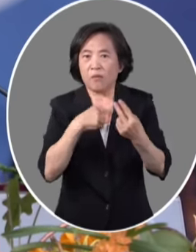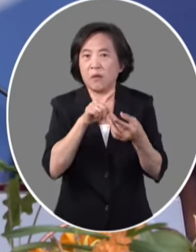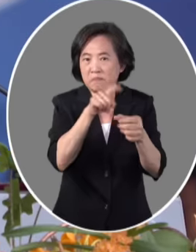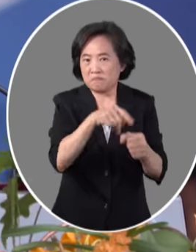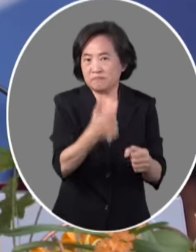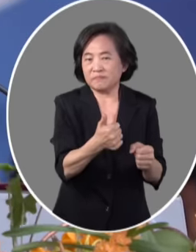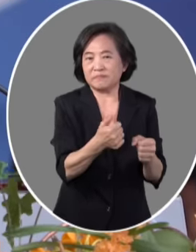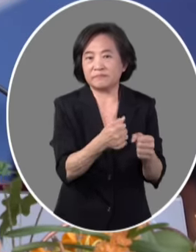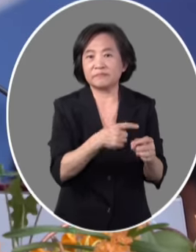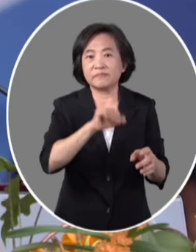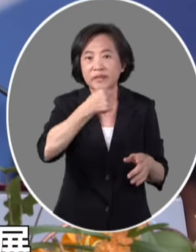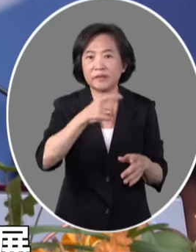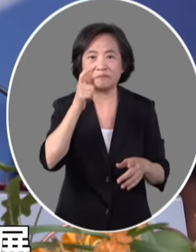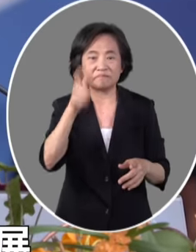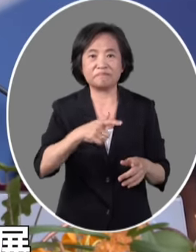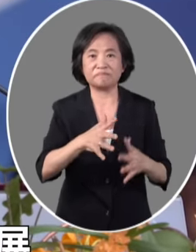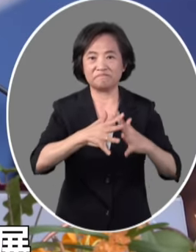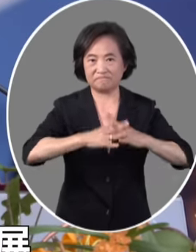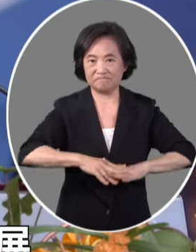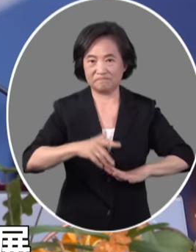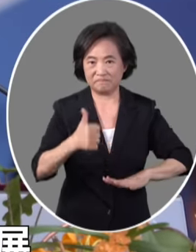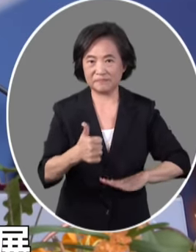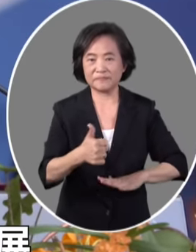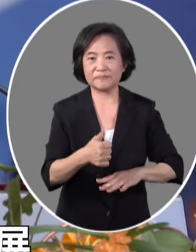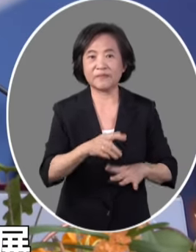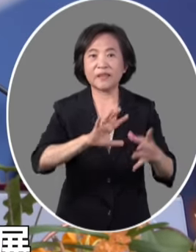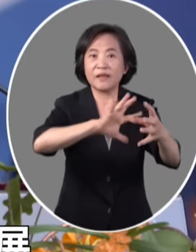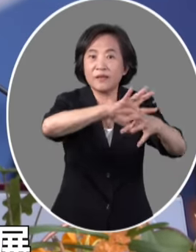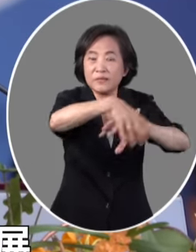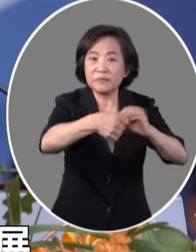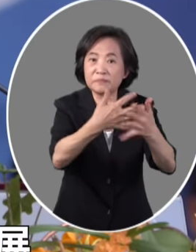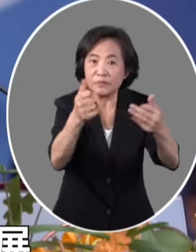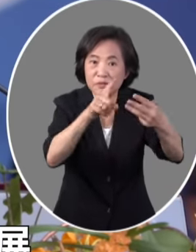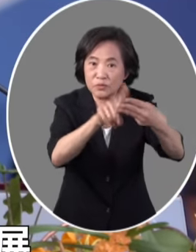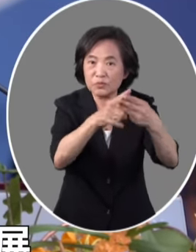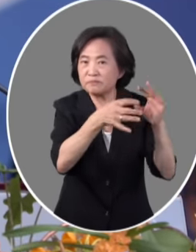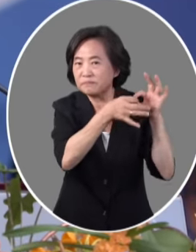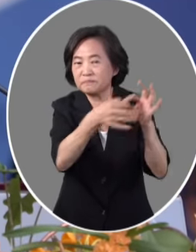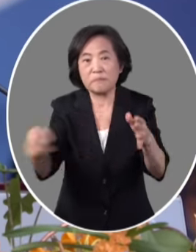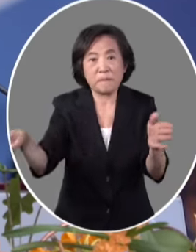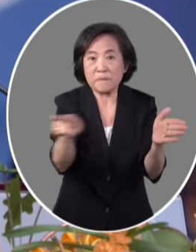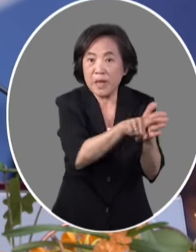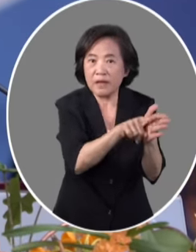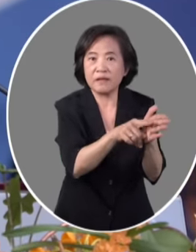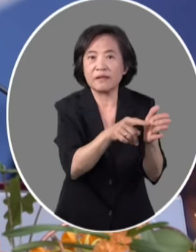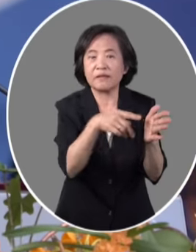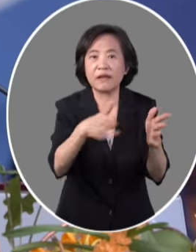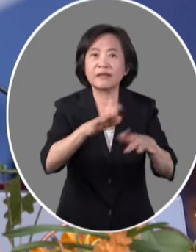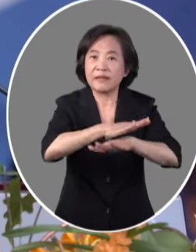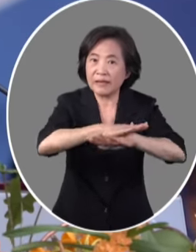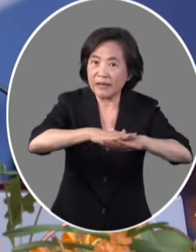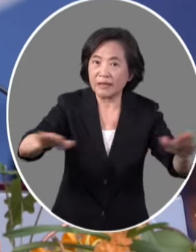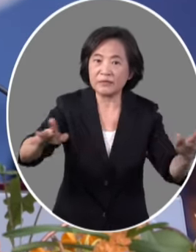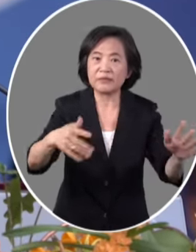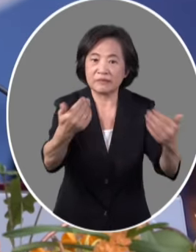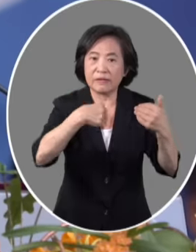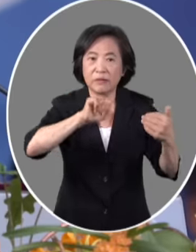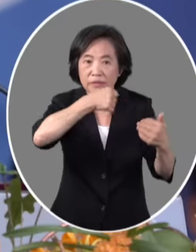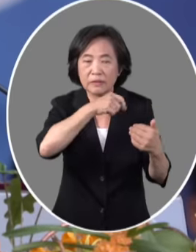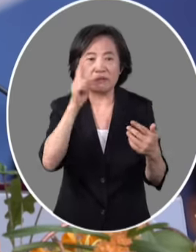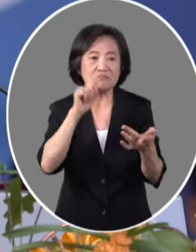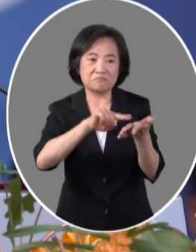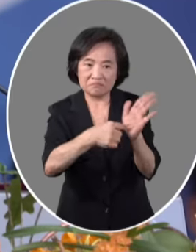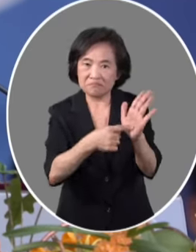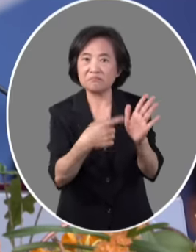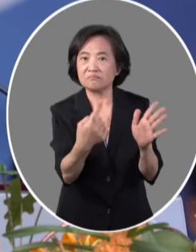台湾的屹立不摇更无疑是全球民主永续发展以及安全繁荣的最大保